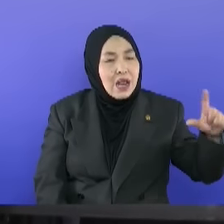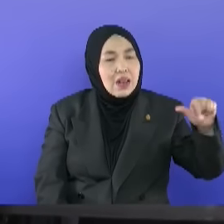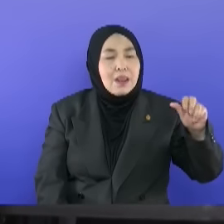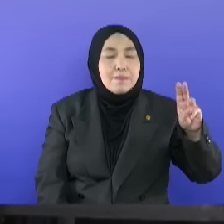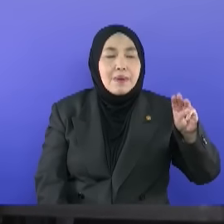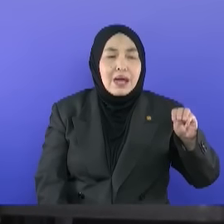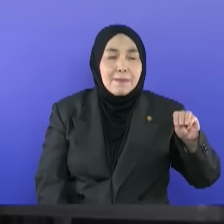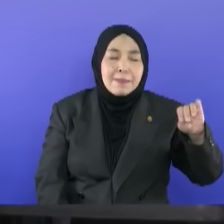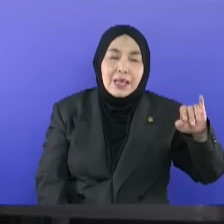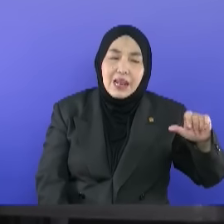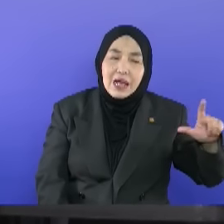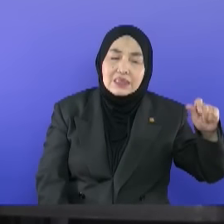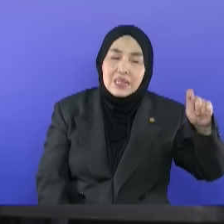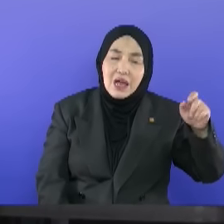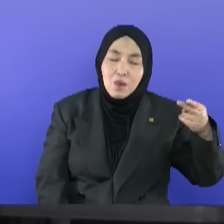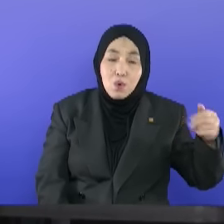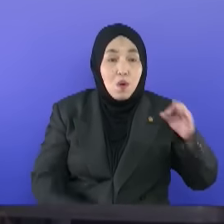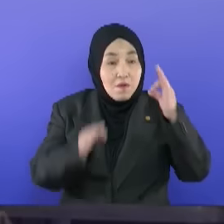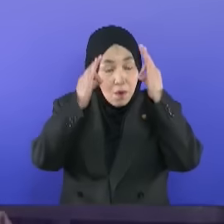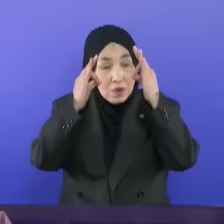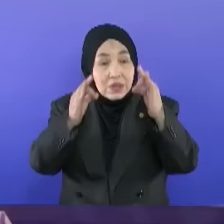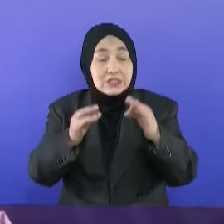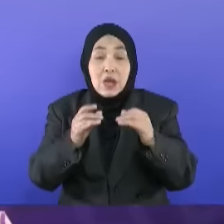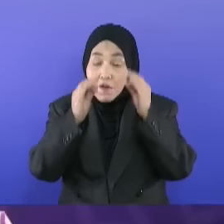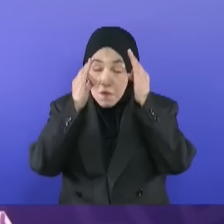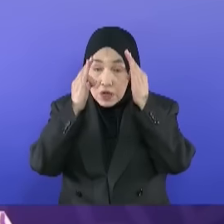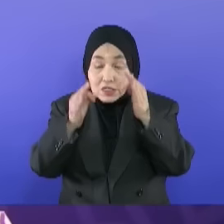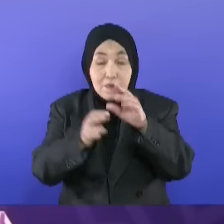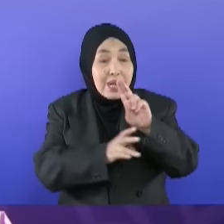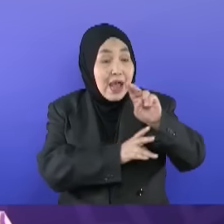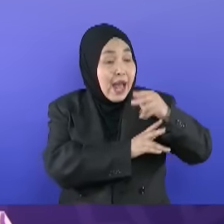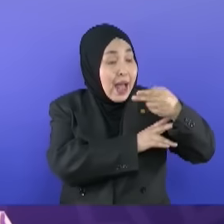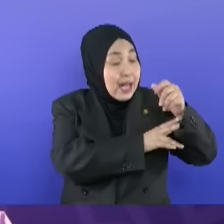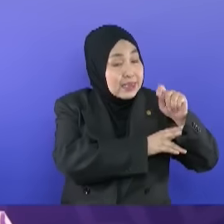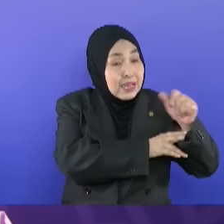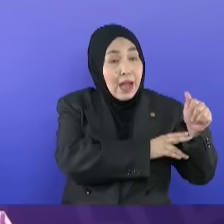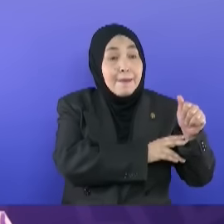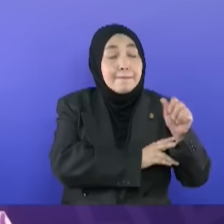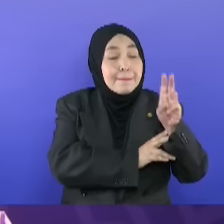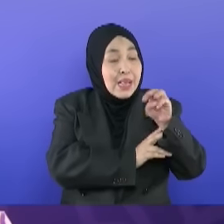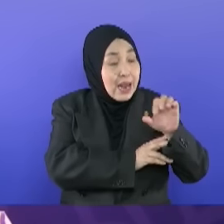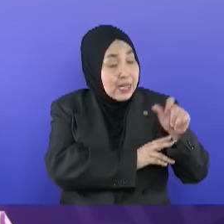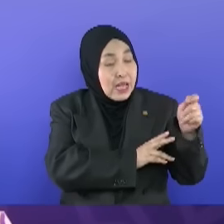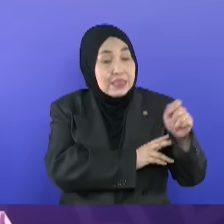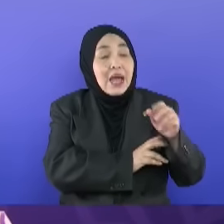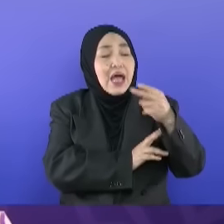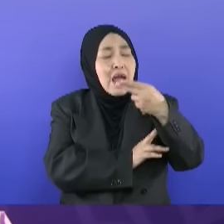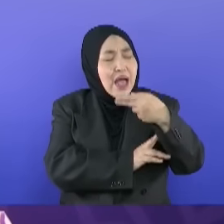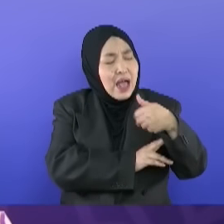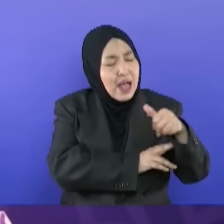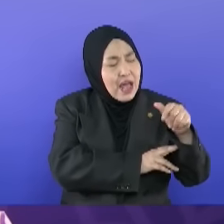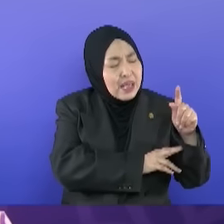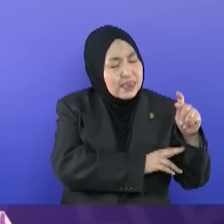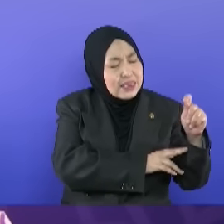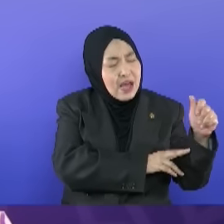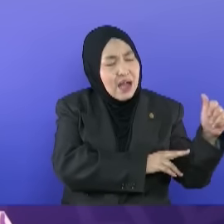millatahum fokus pada hatta tattabi millatahum hatta